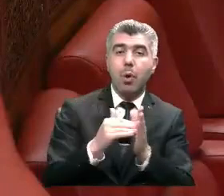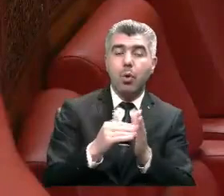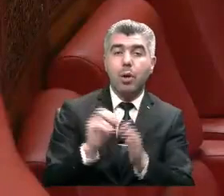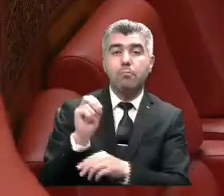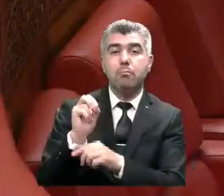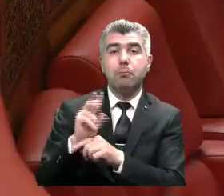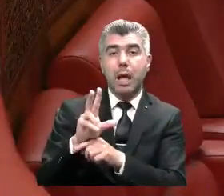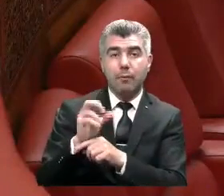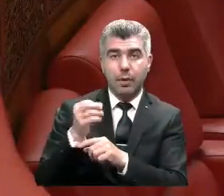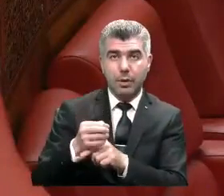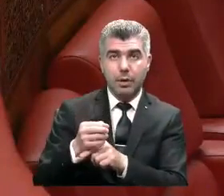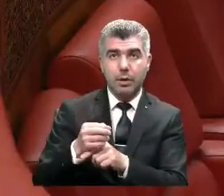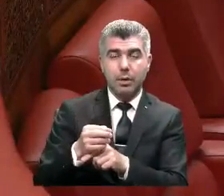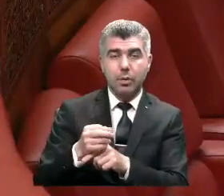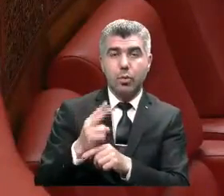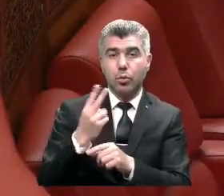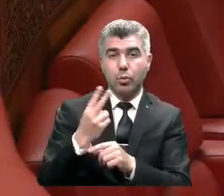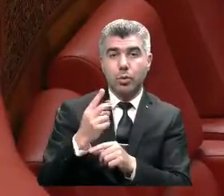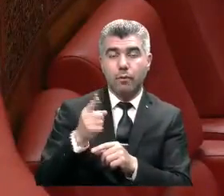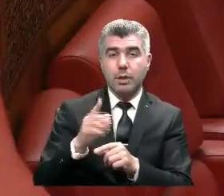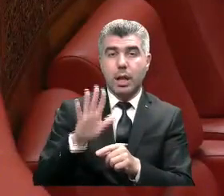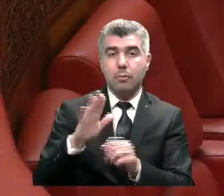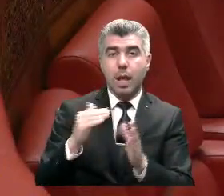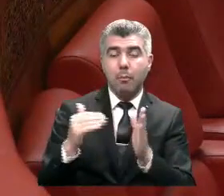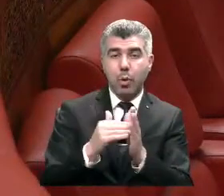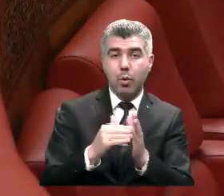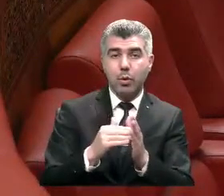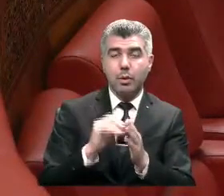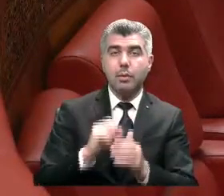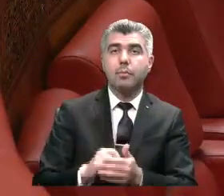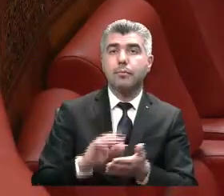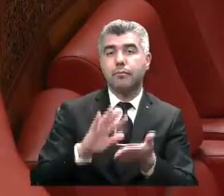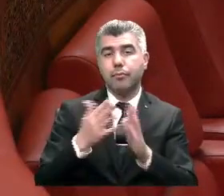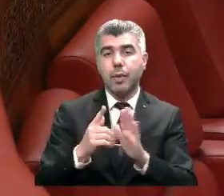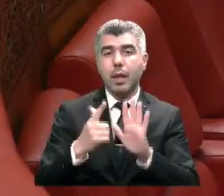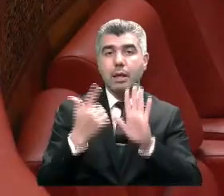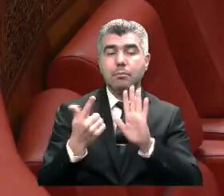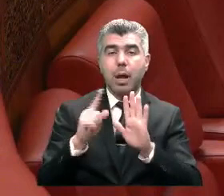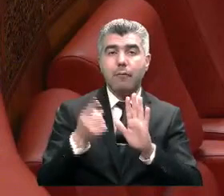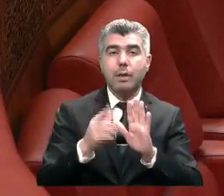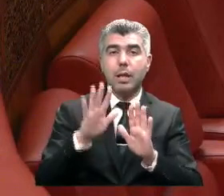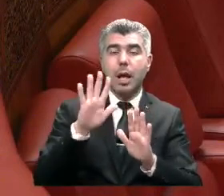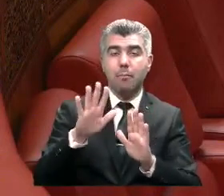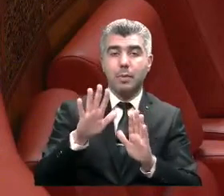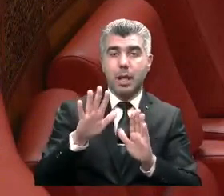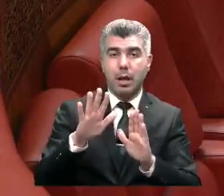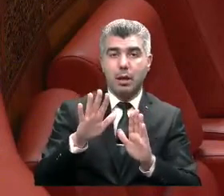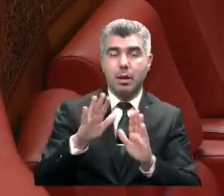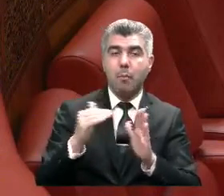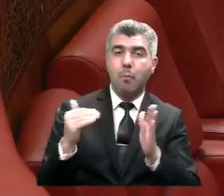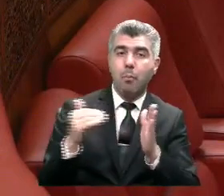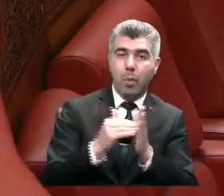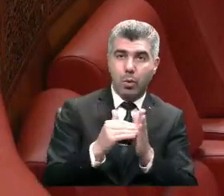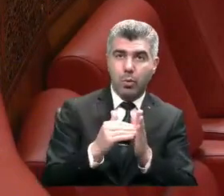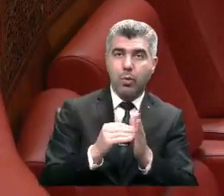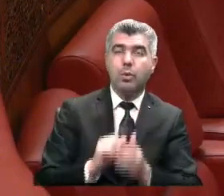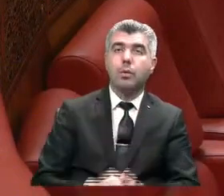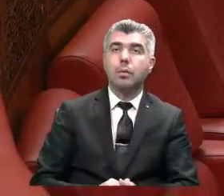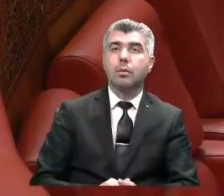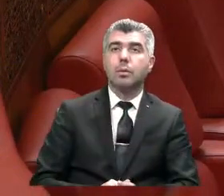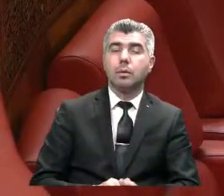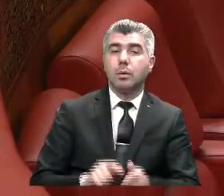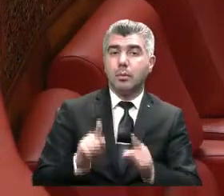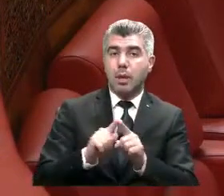باش نقلوا 2.8 الملاين المسافرين عبنا عرض ديال 7.5 ديال الملايين ديال